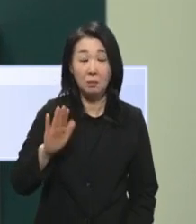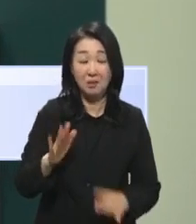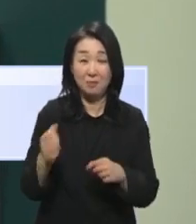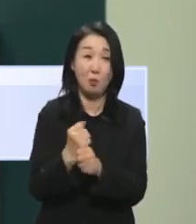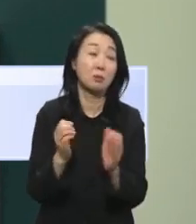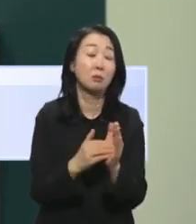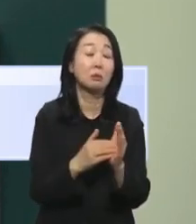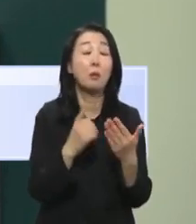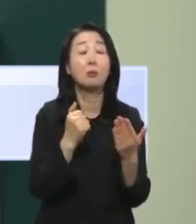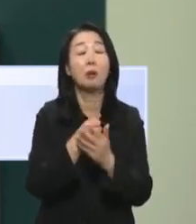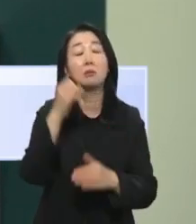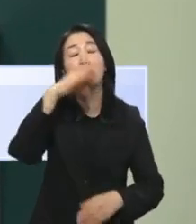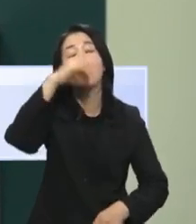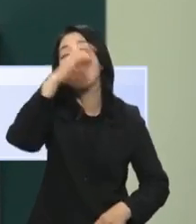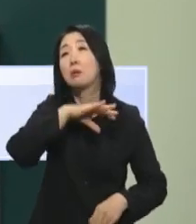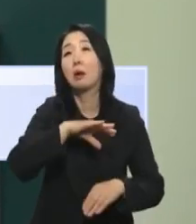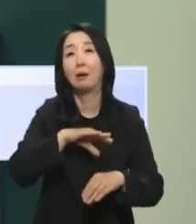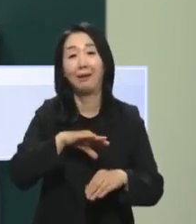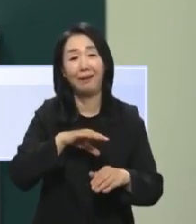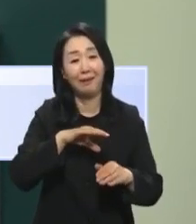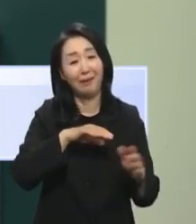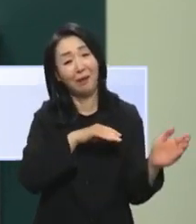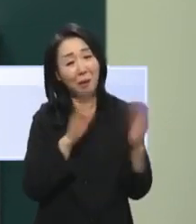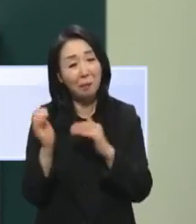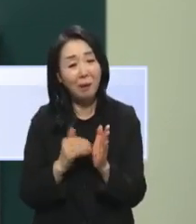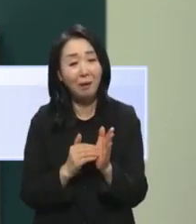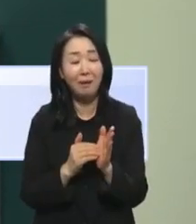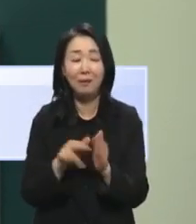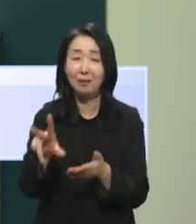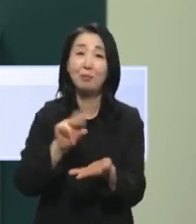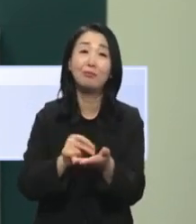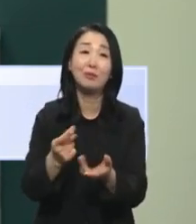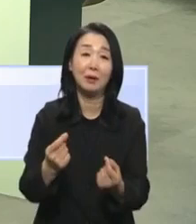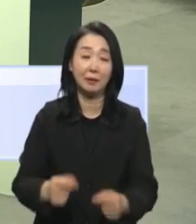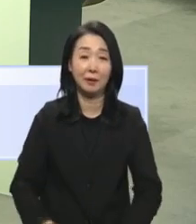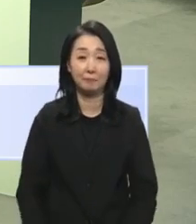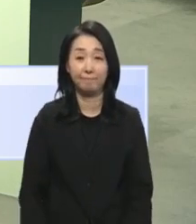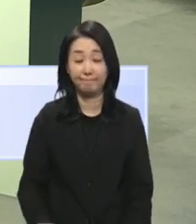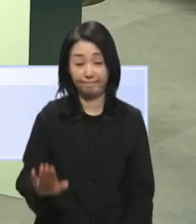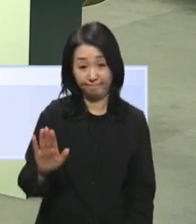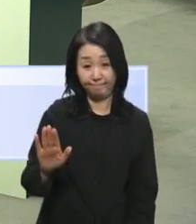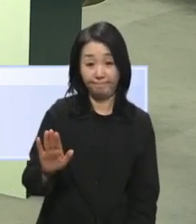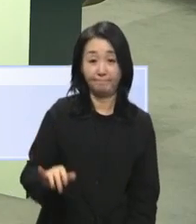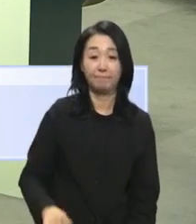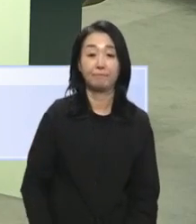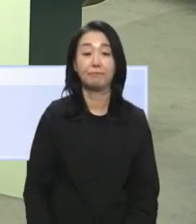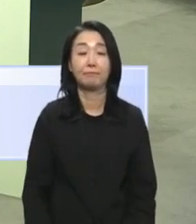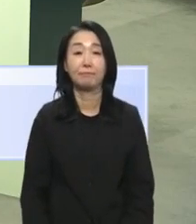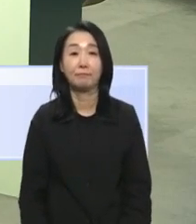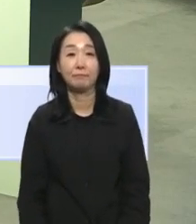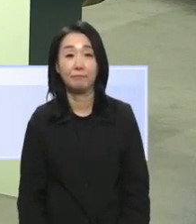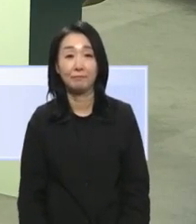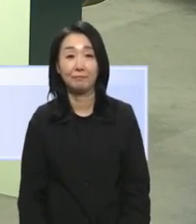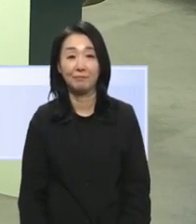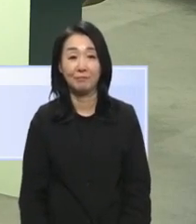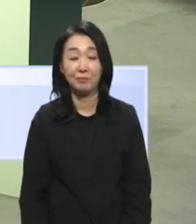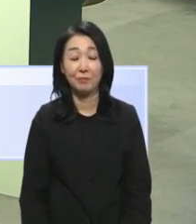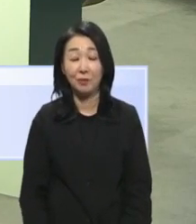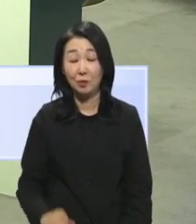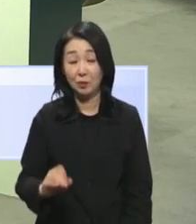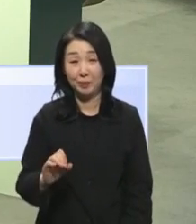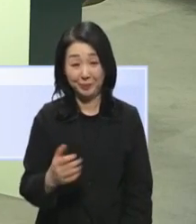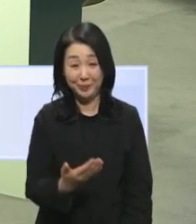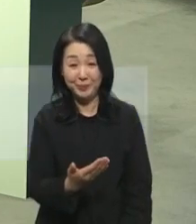이야기를 하고 있는이 태도 자체가 저는 더 큰 문제다 그 부분에 대해서는 조금 더 이제 원인 규명이 좀 필요한